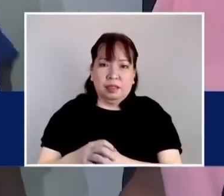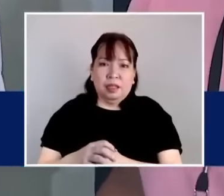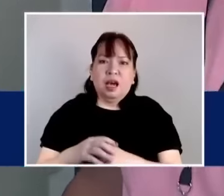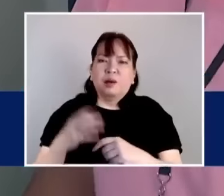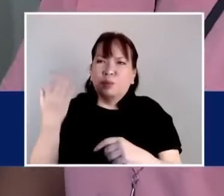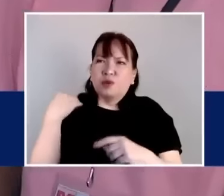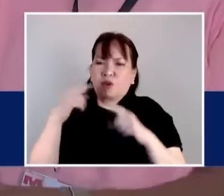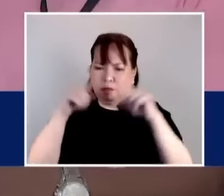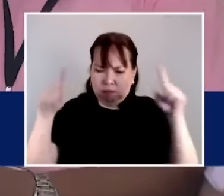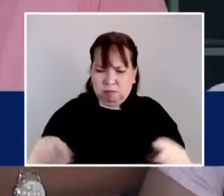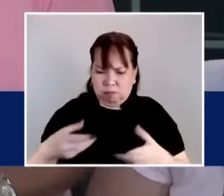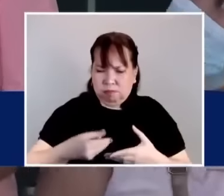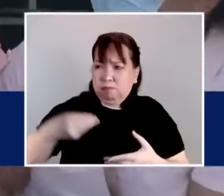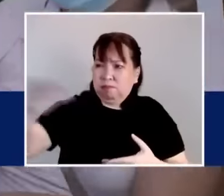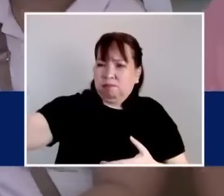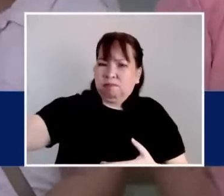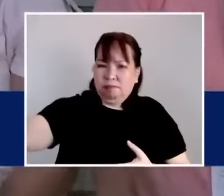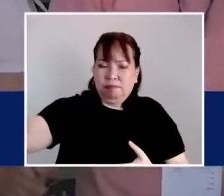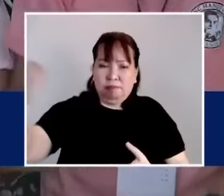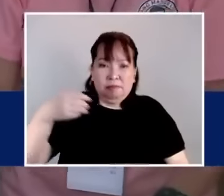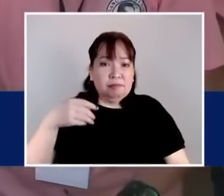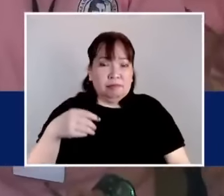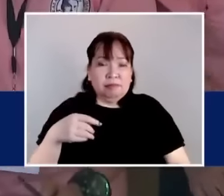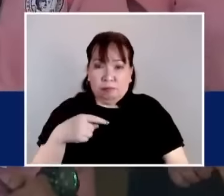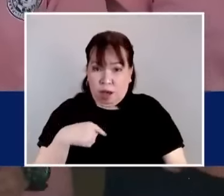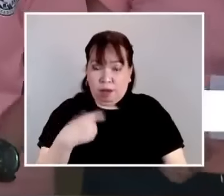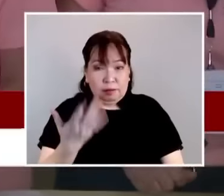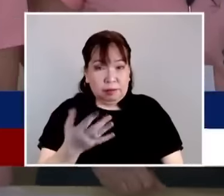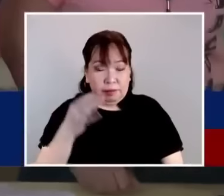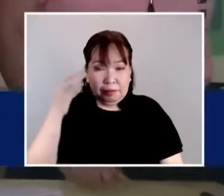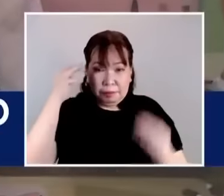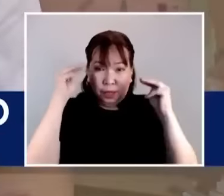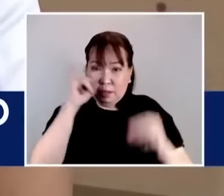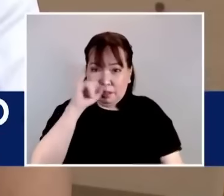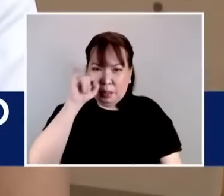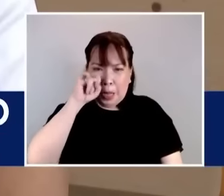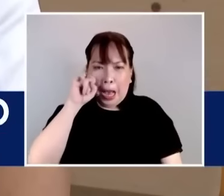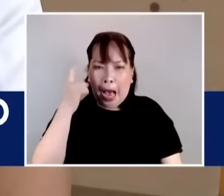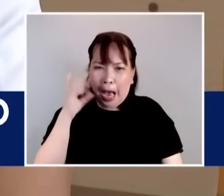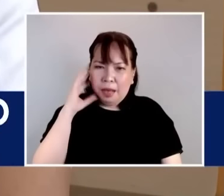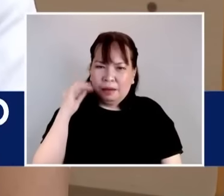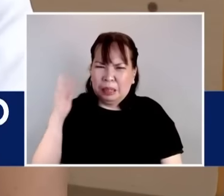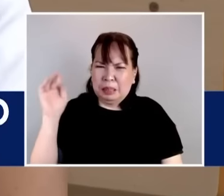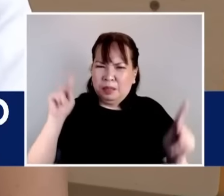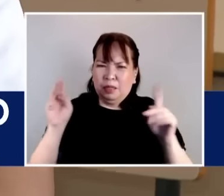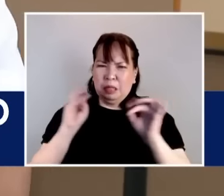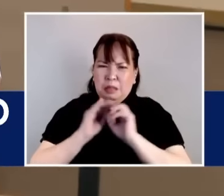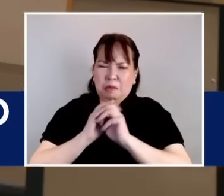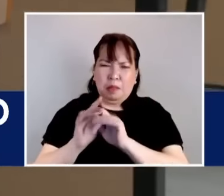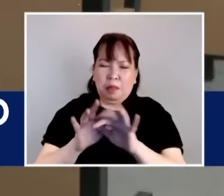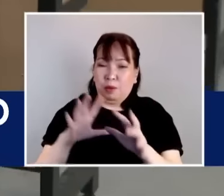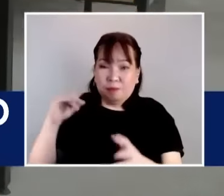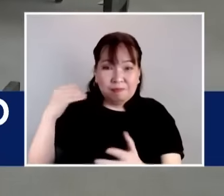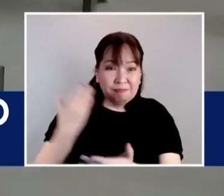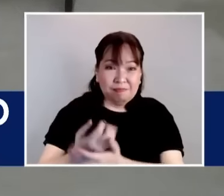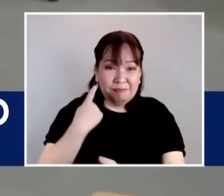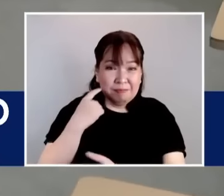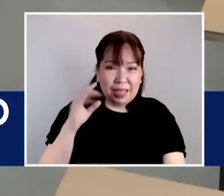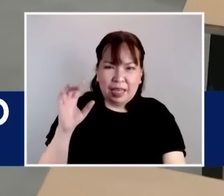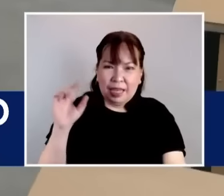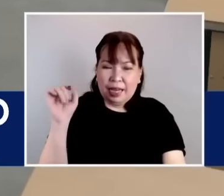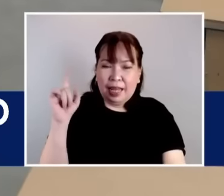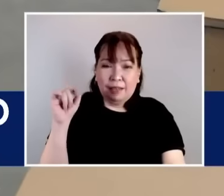nun. Personal na nakita ni Mayor Isko Moreno Dumaguso ang siksika ng mga tao nang dumating siya kanina pasado alas 11